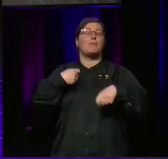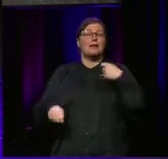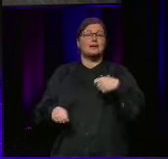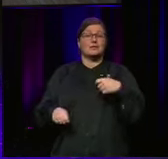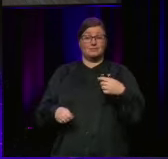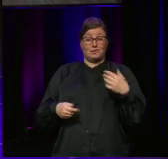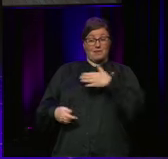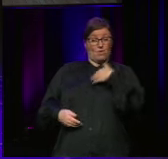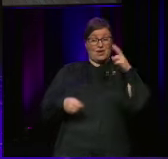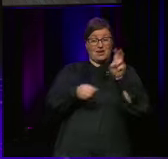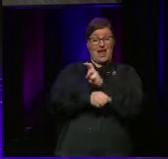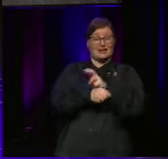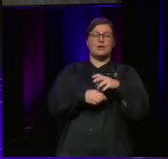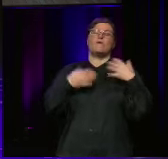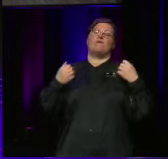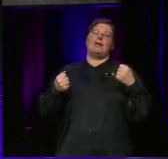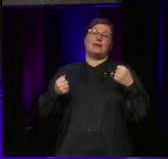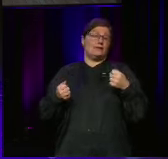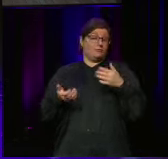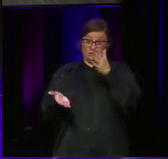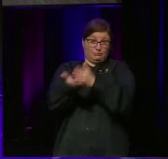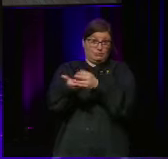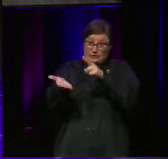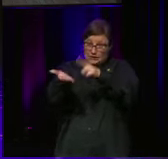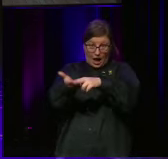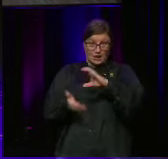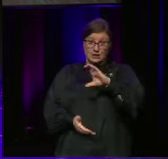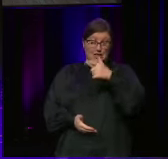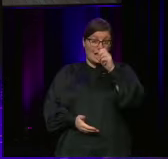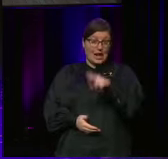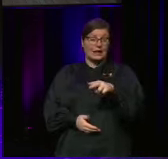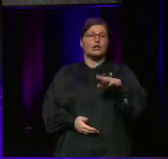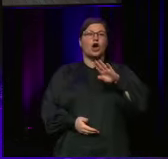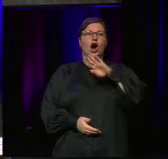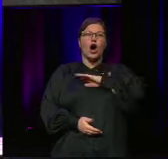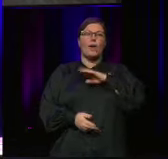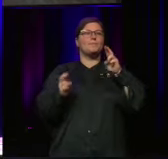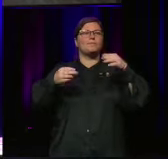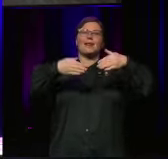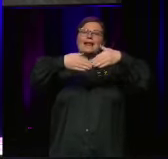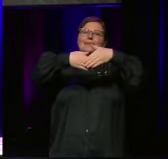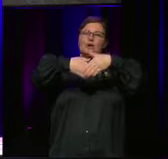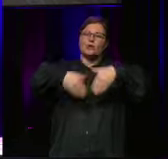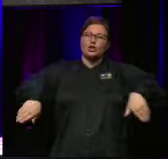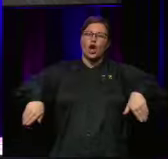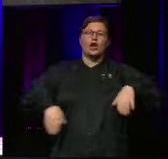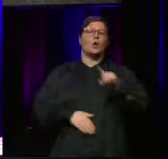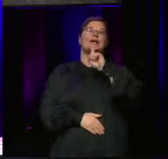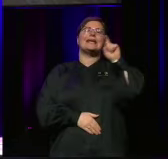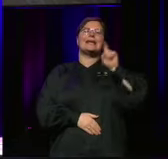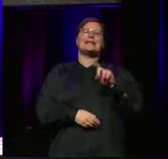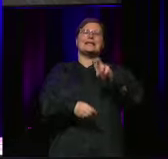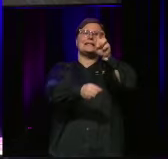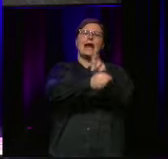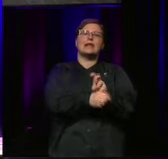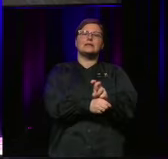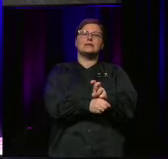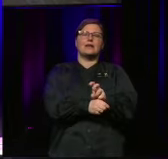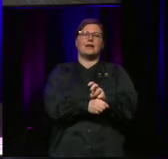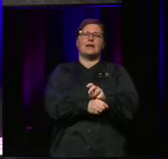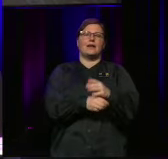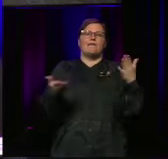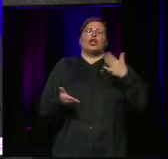för det är som du säger, Stellan, att föra fram en neutral och kritisk granskning av var partierna står